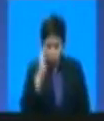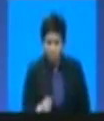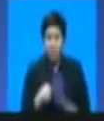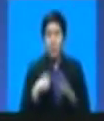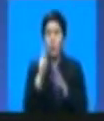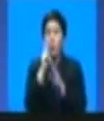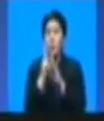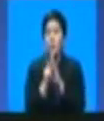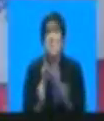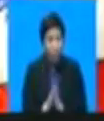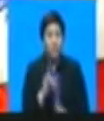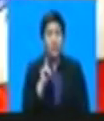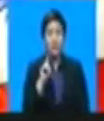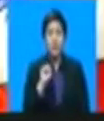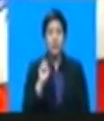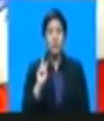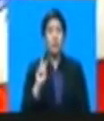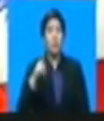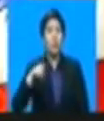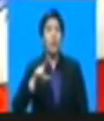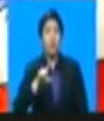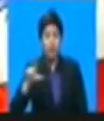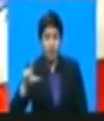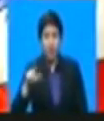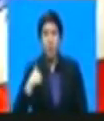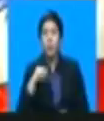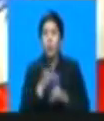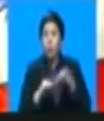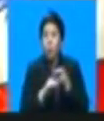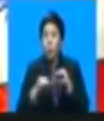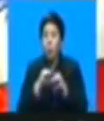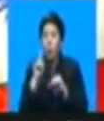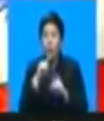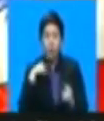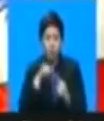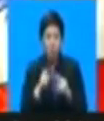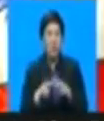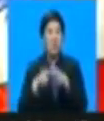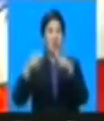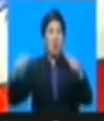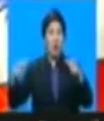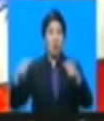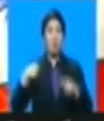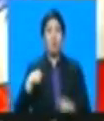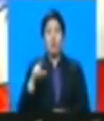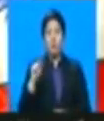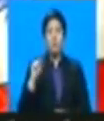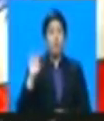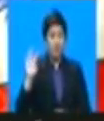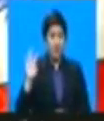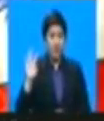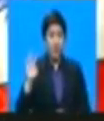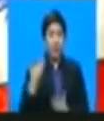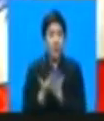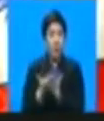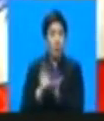ะสั้นและต้องทำต่อเนื่องในรัฐบาลต่อๆไปทุกรัฐบาลจะต้องมียุทธศาสตร์และนโยบายของประเทศระยะยาวมิฉะนั้นจ